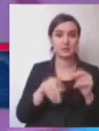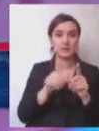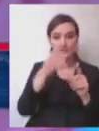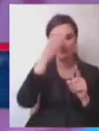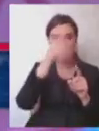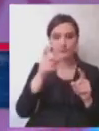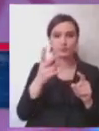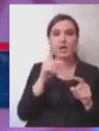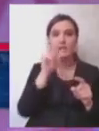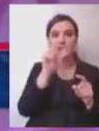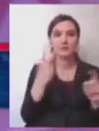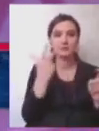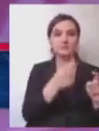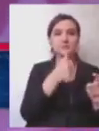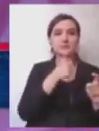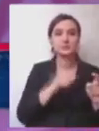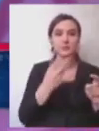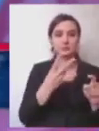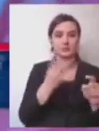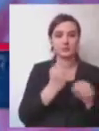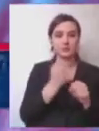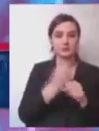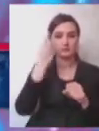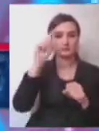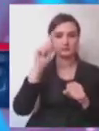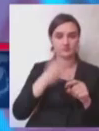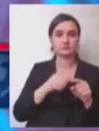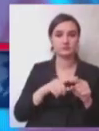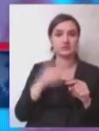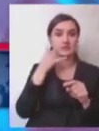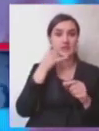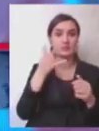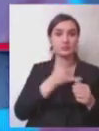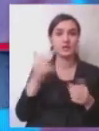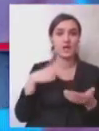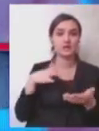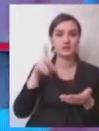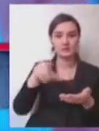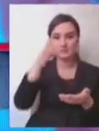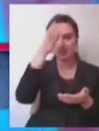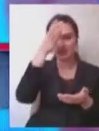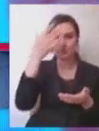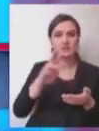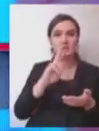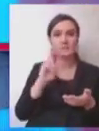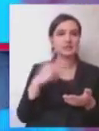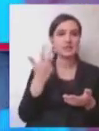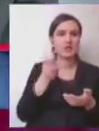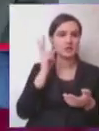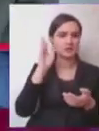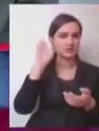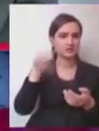ადამიანებზე გამოცდა უნდა დაიწყონ. მარიამ სეთურიძემ ჩაწერა სატელეფონო ინტერვიუ ქართულ მეცნიერთან, რომელიც უკვე 3 წელია კანადაში,